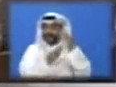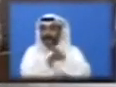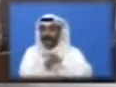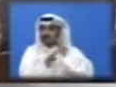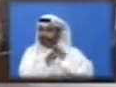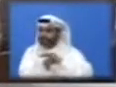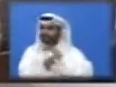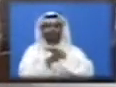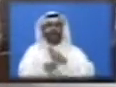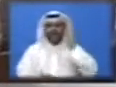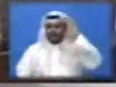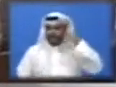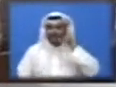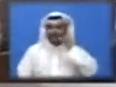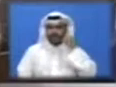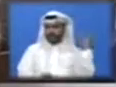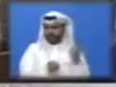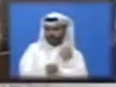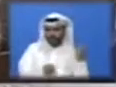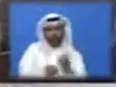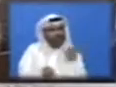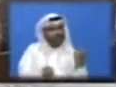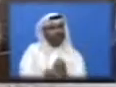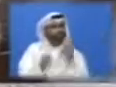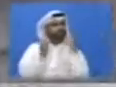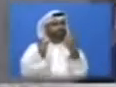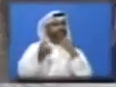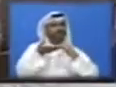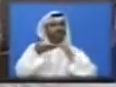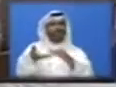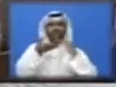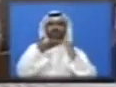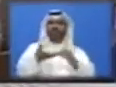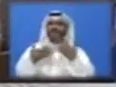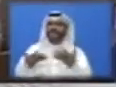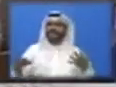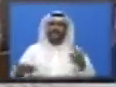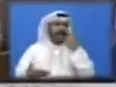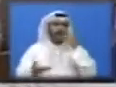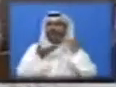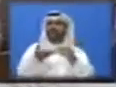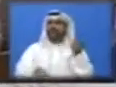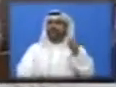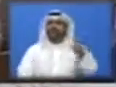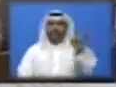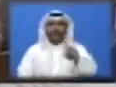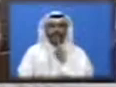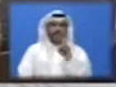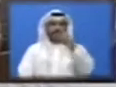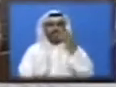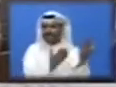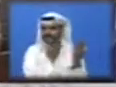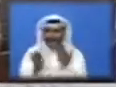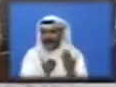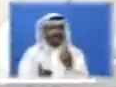أبنائنا وبناتنا، ونبذل كل الجهد لمساعدتهم وتسهيل جميع أمورهم اليومية